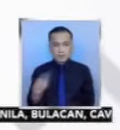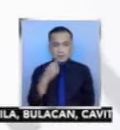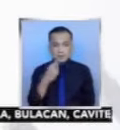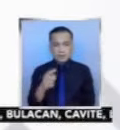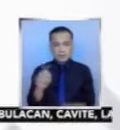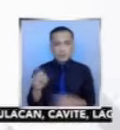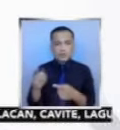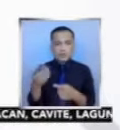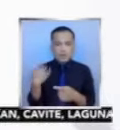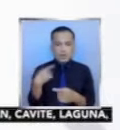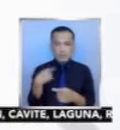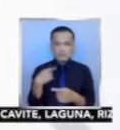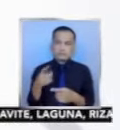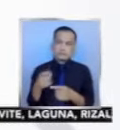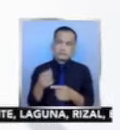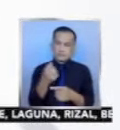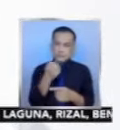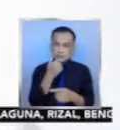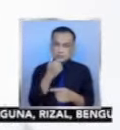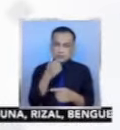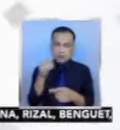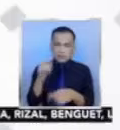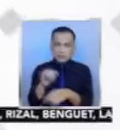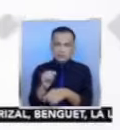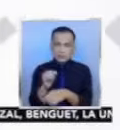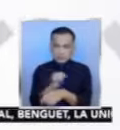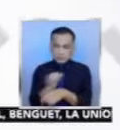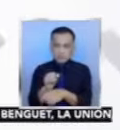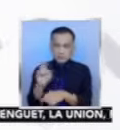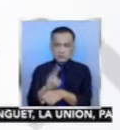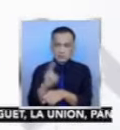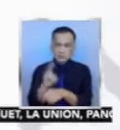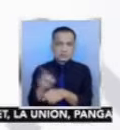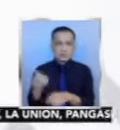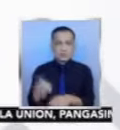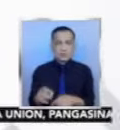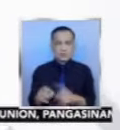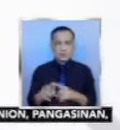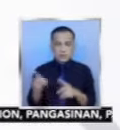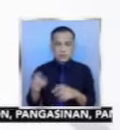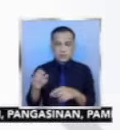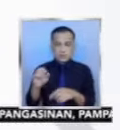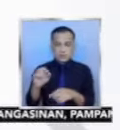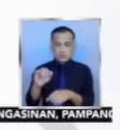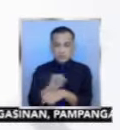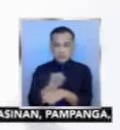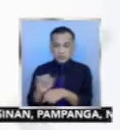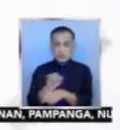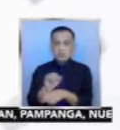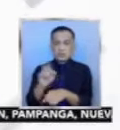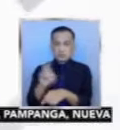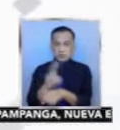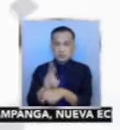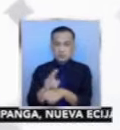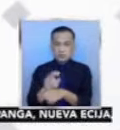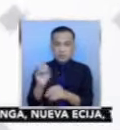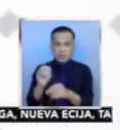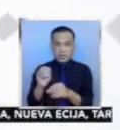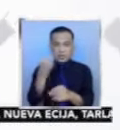sa industrial uses. Pero ang industrial users eh, wala supply. Pero